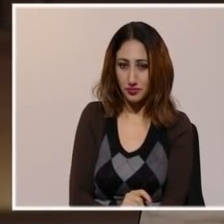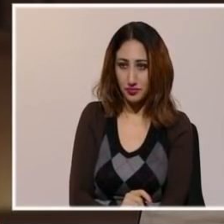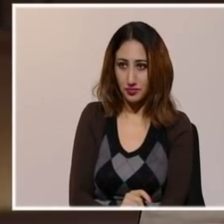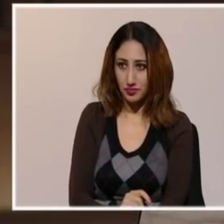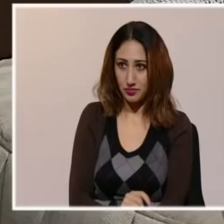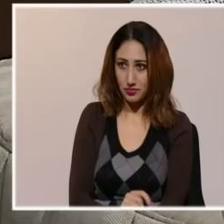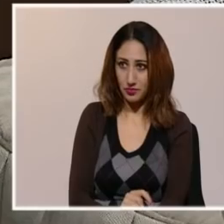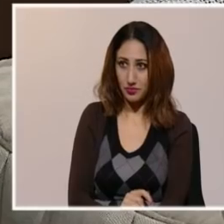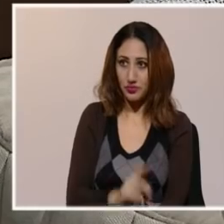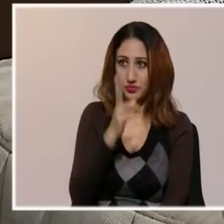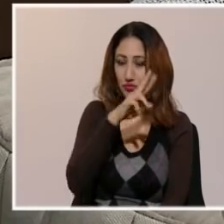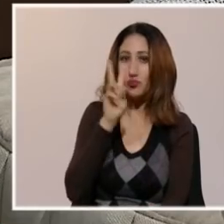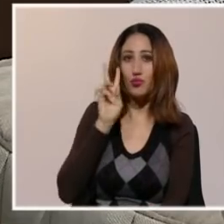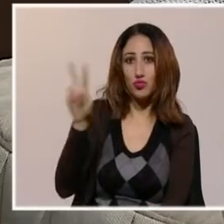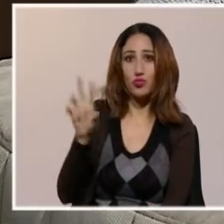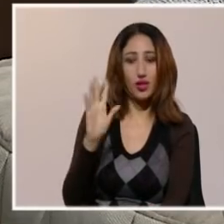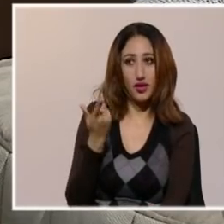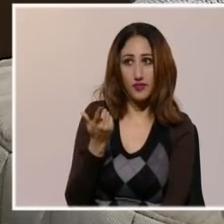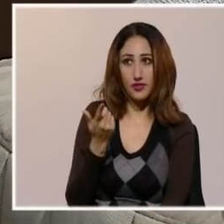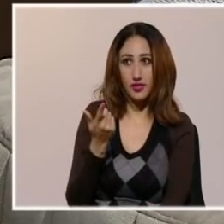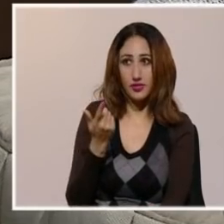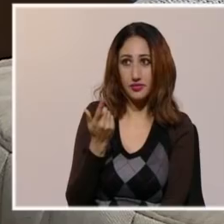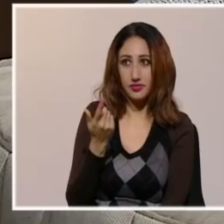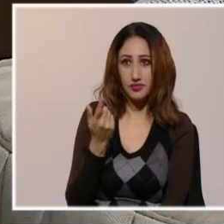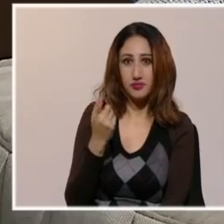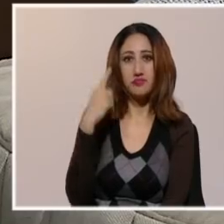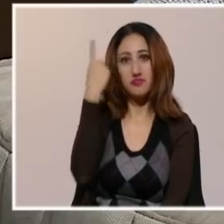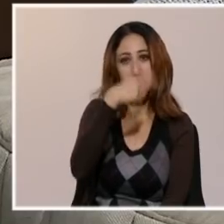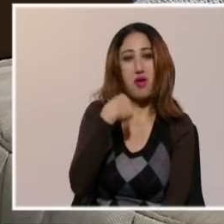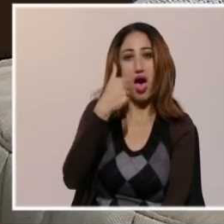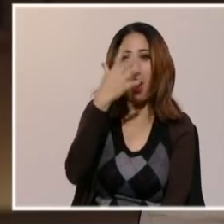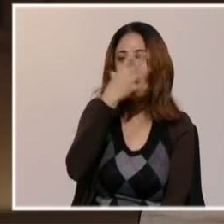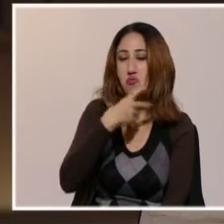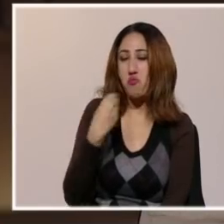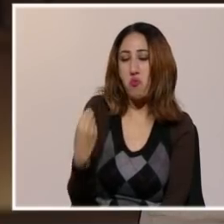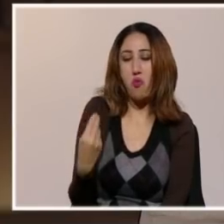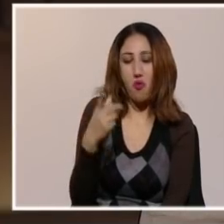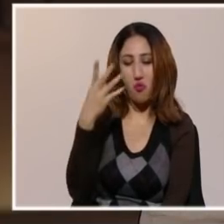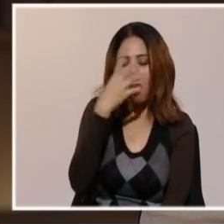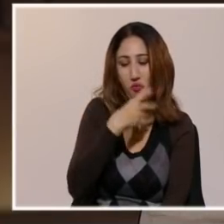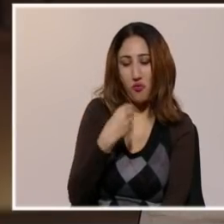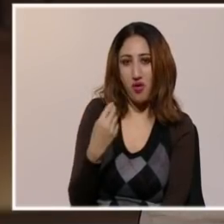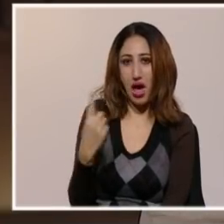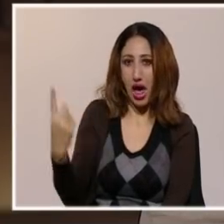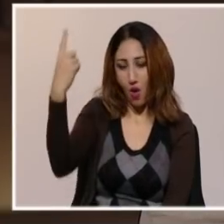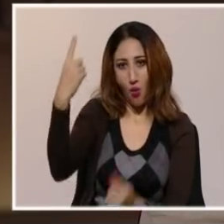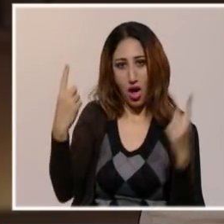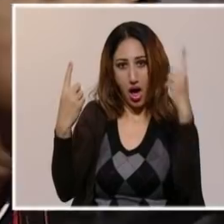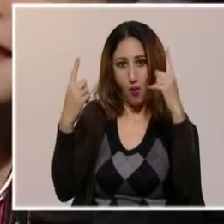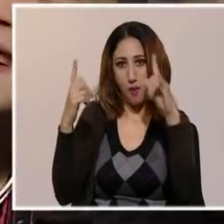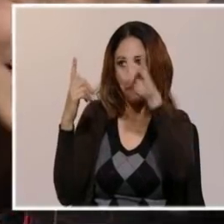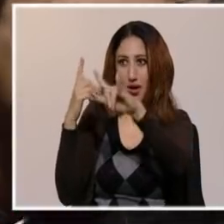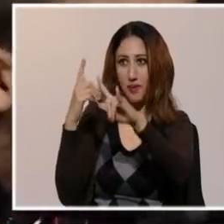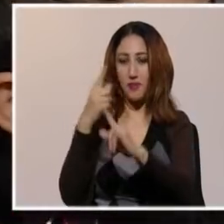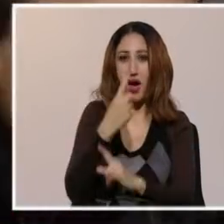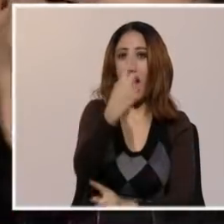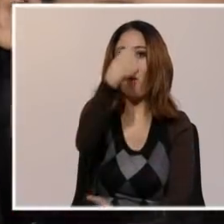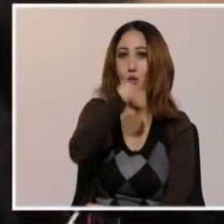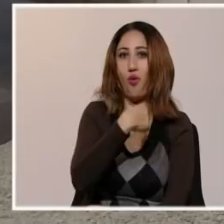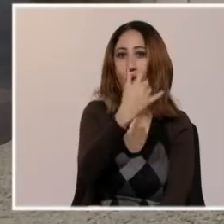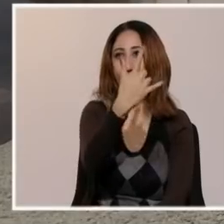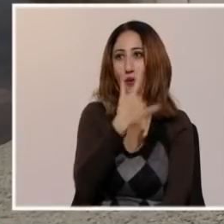سيريه بصراحه؟ جمالها. مين اللي اعترف بحبه للتاني الاول، انت ولا هو؟